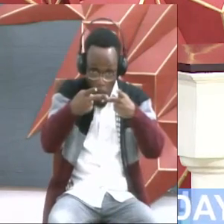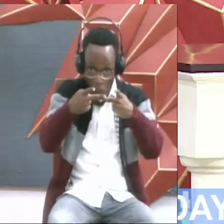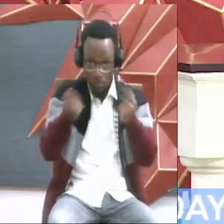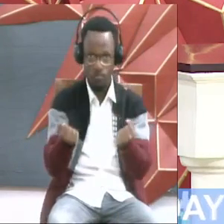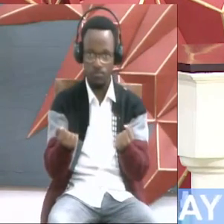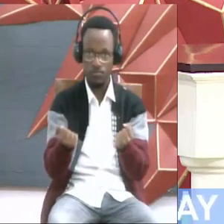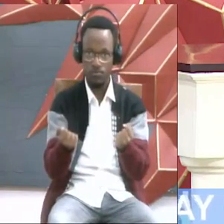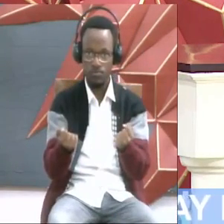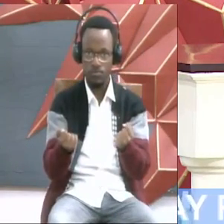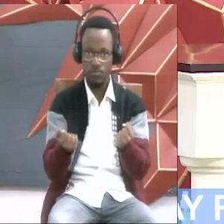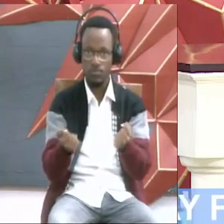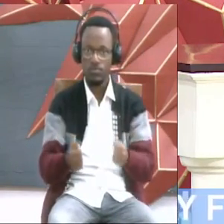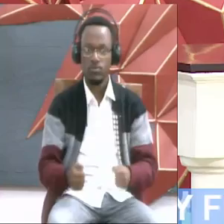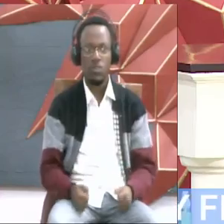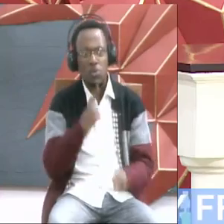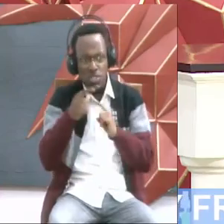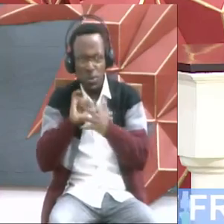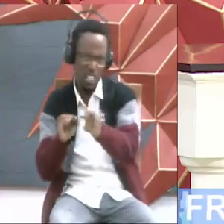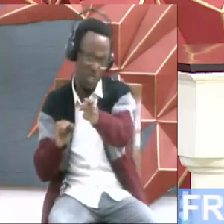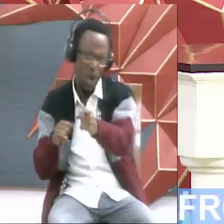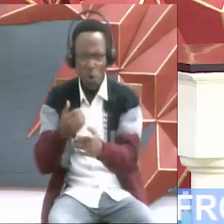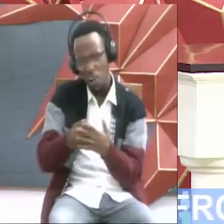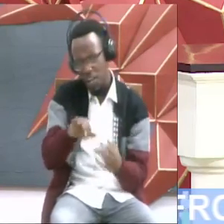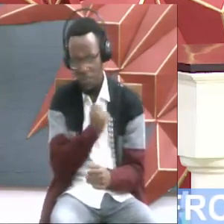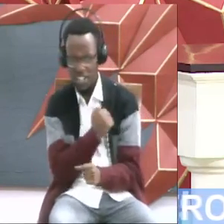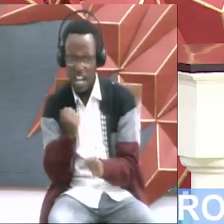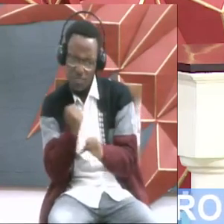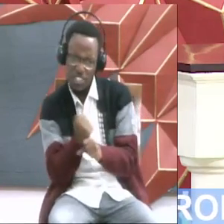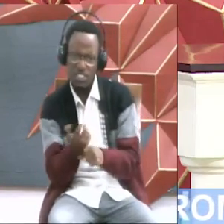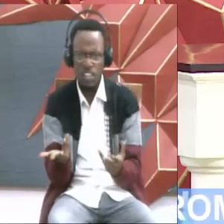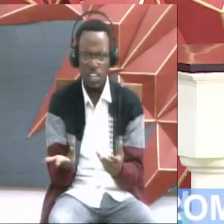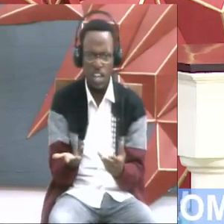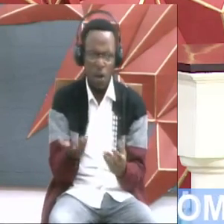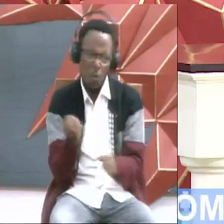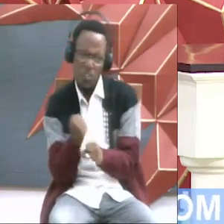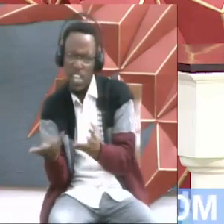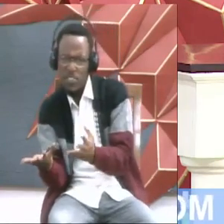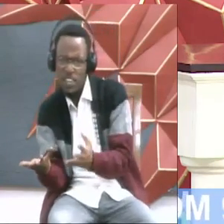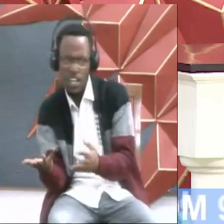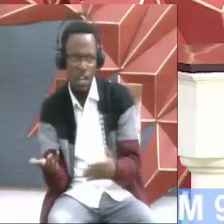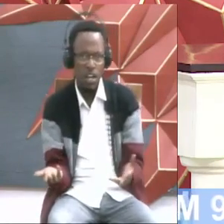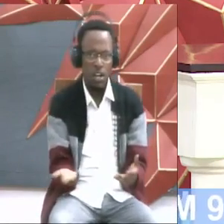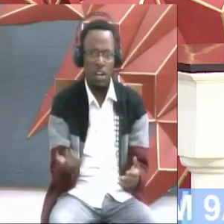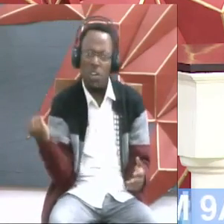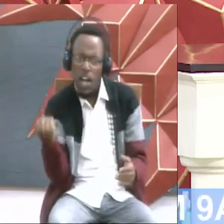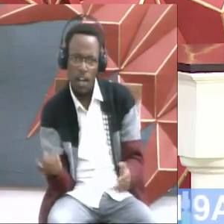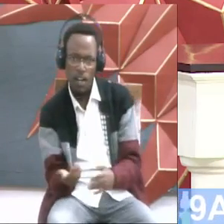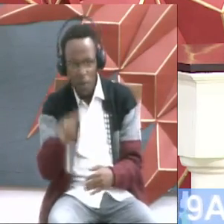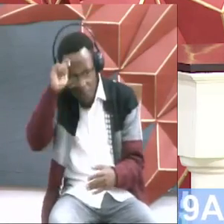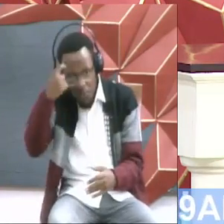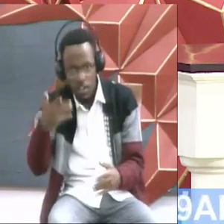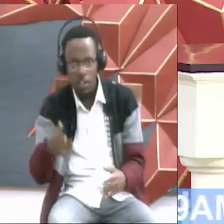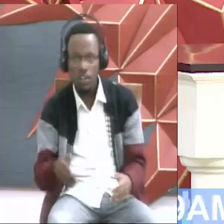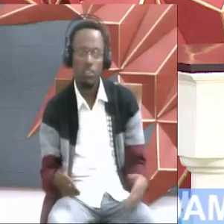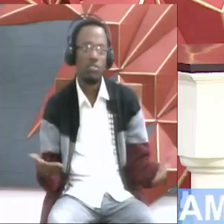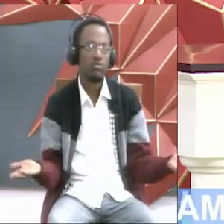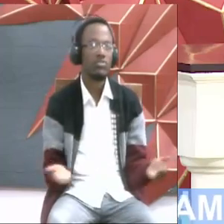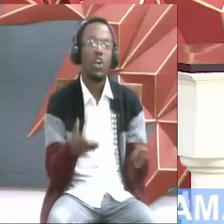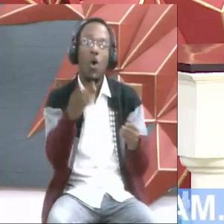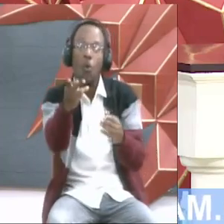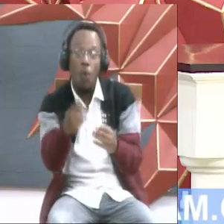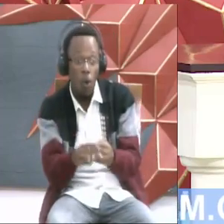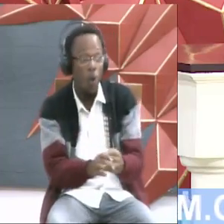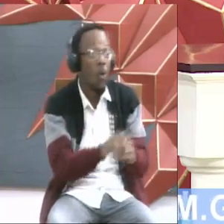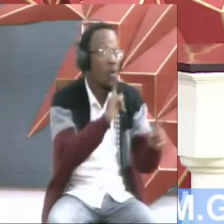ngo yakoze ibi yakoze ibi yakoze ibi ibyo ku ruhande rwa satani iyo muri ko murabivuga ngo ni wa